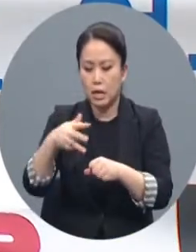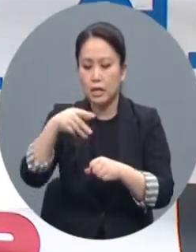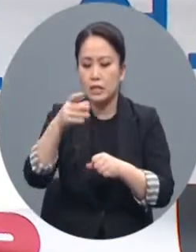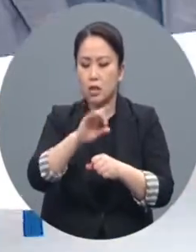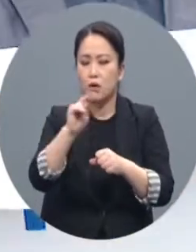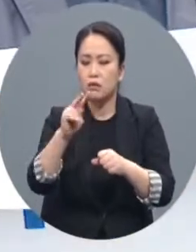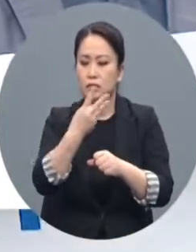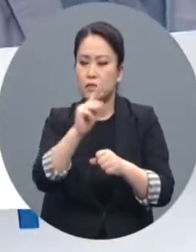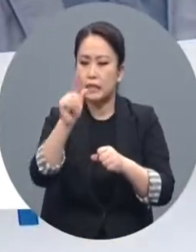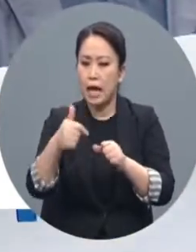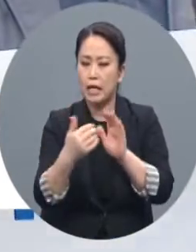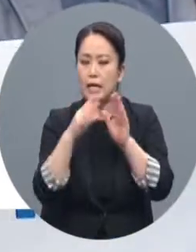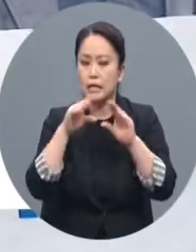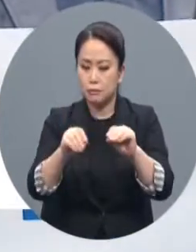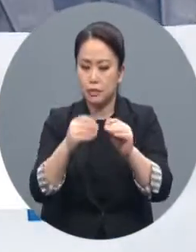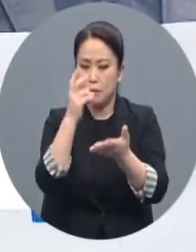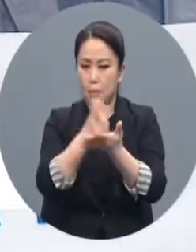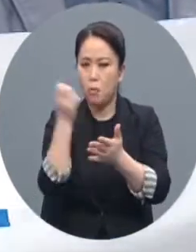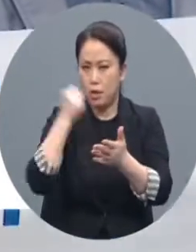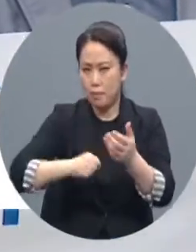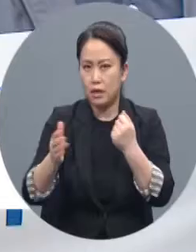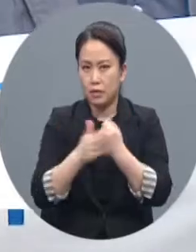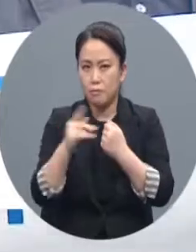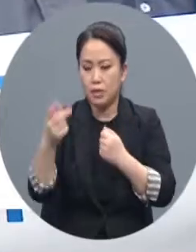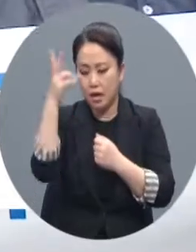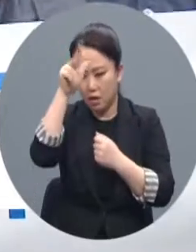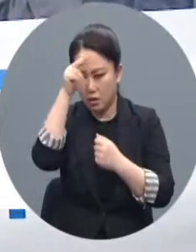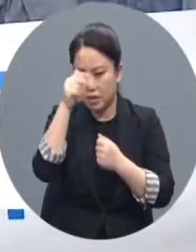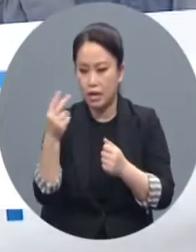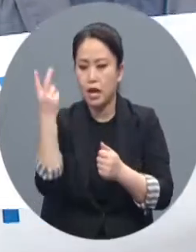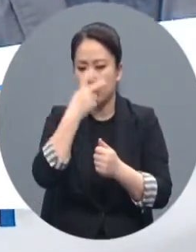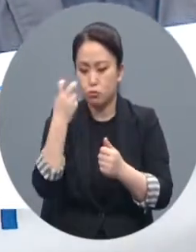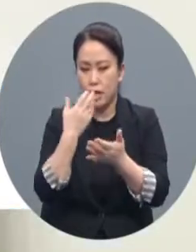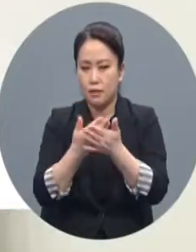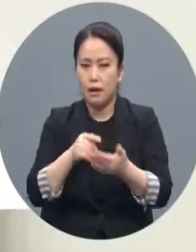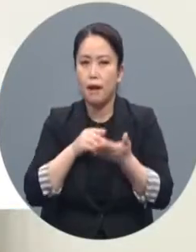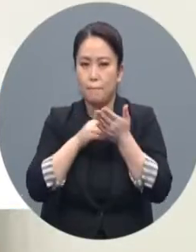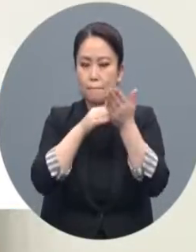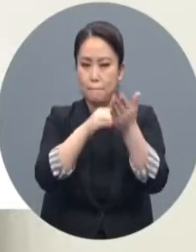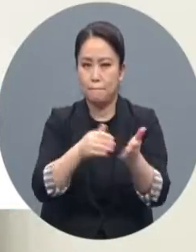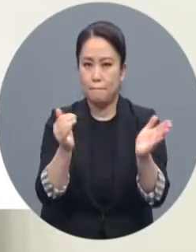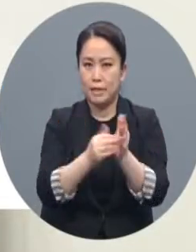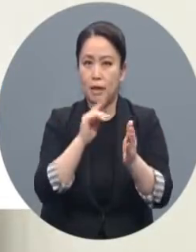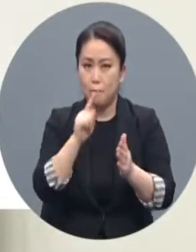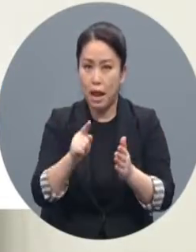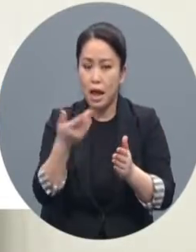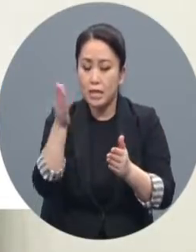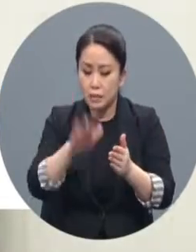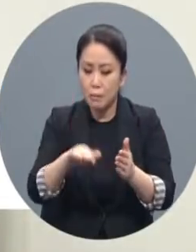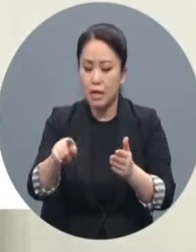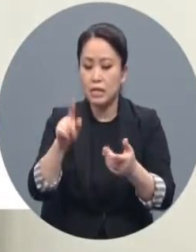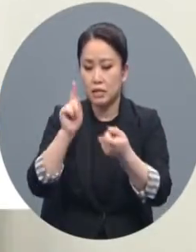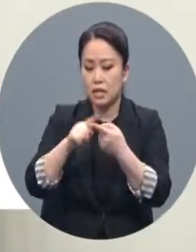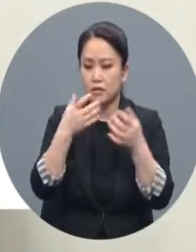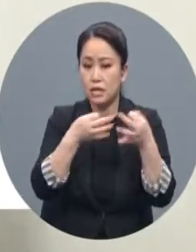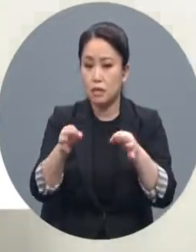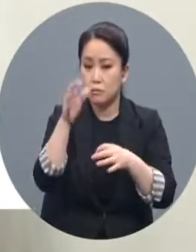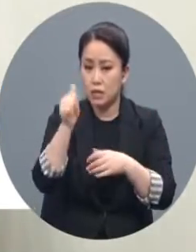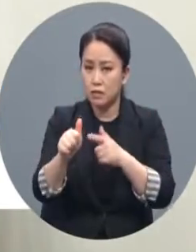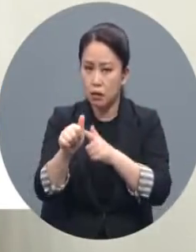경찰에 수사 의뢰 진정서를 제출했다고 밝혔습니다. 이에 대해 김 사장은 개인적인 판단에 따른